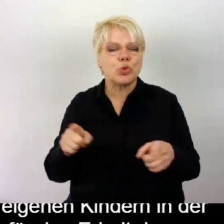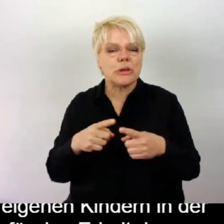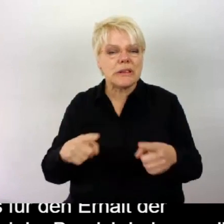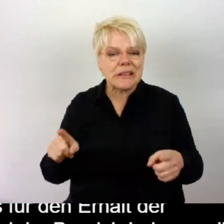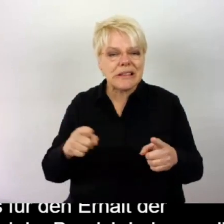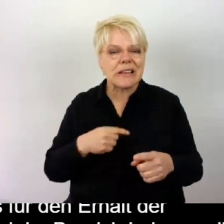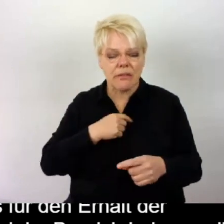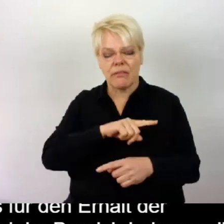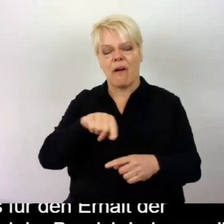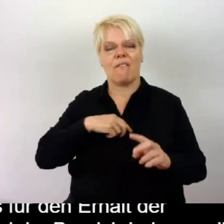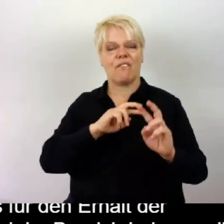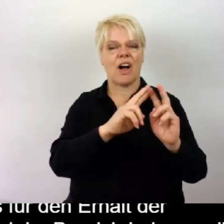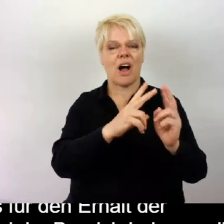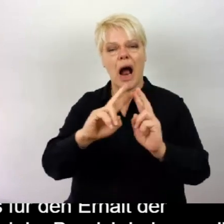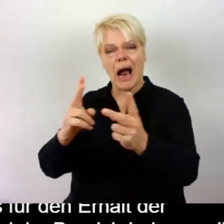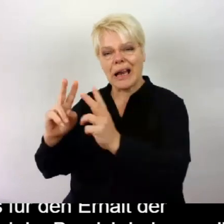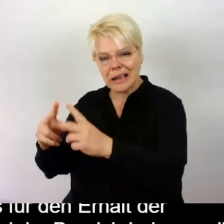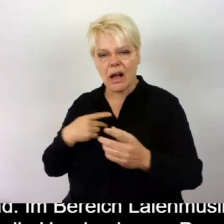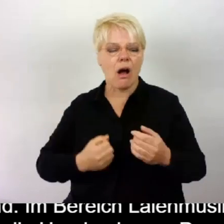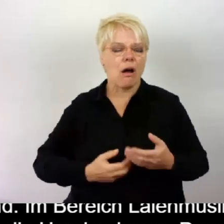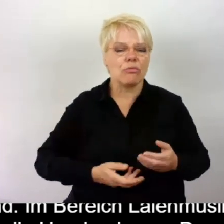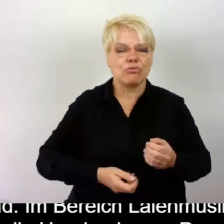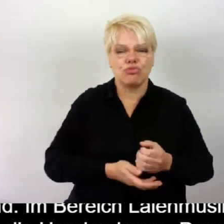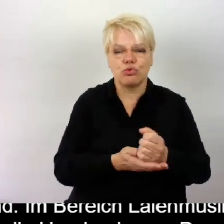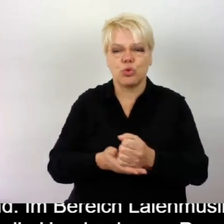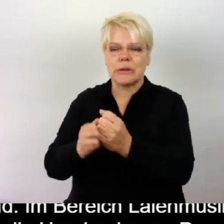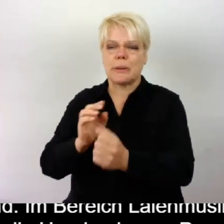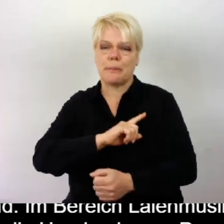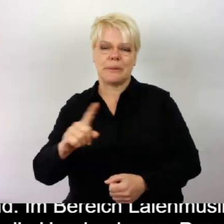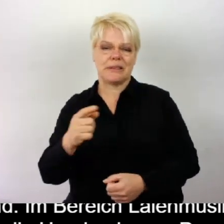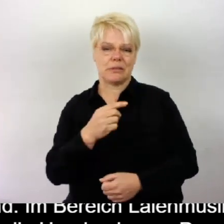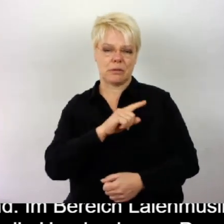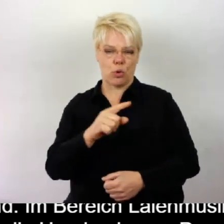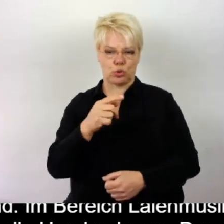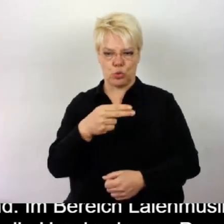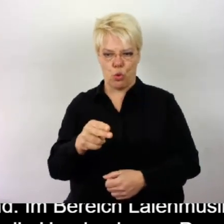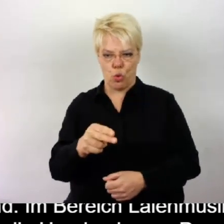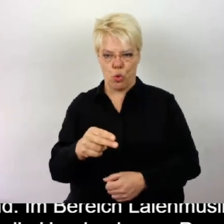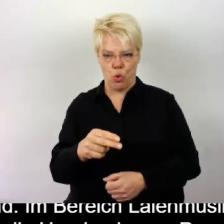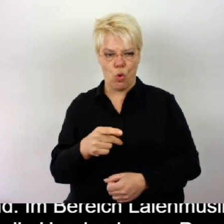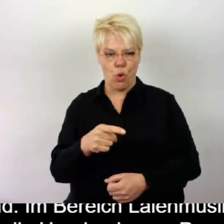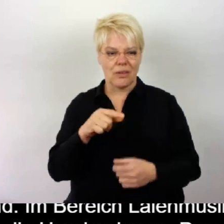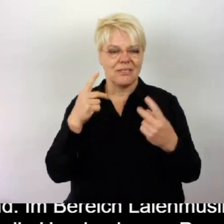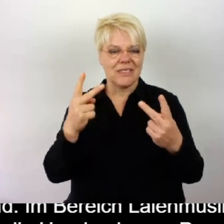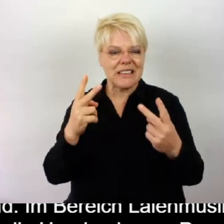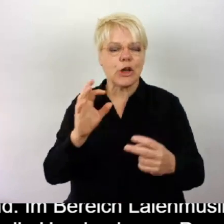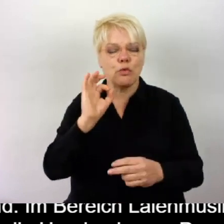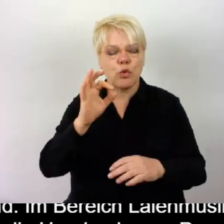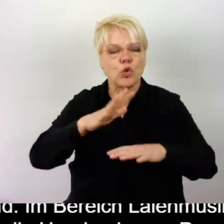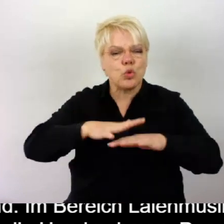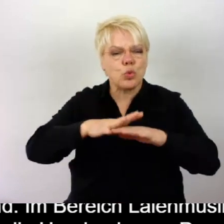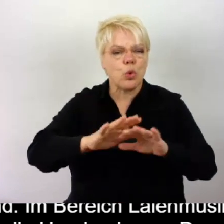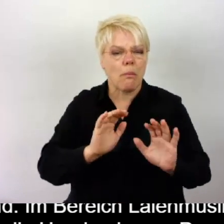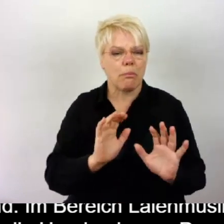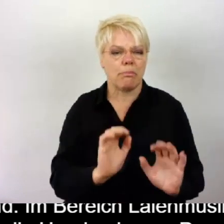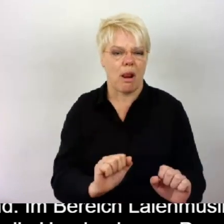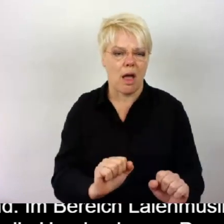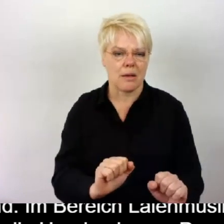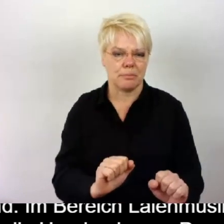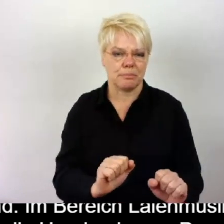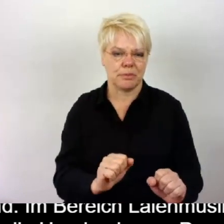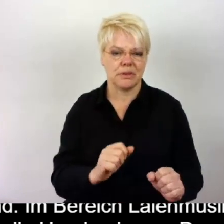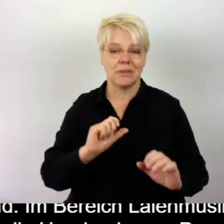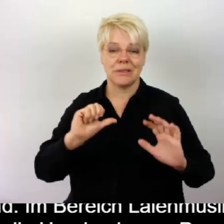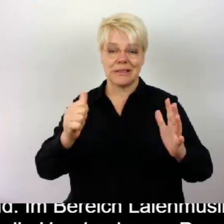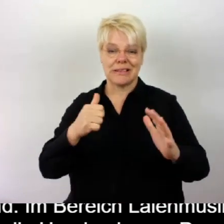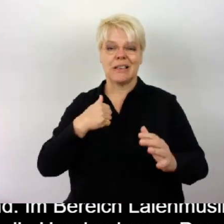ins digitale Format übertragen wird, unterstützen wir das genauso, um eben hier auch dann Grundstrukturen erhalten zu können. Genauso wie